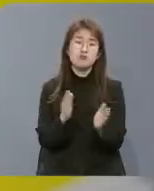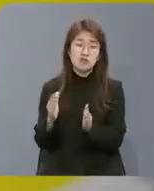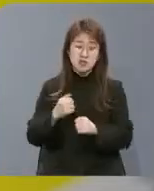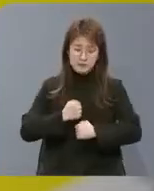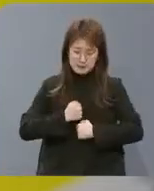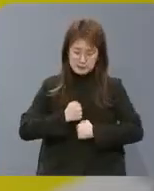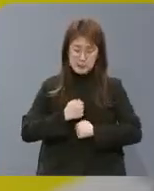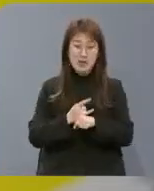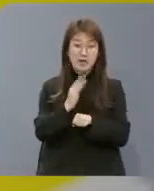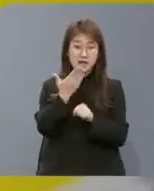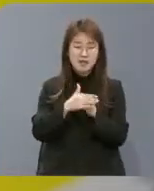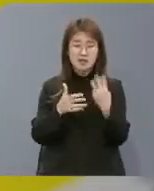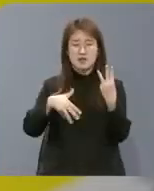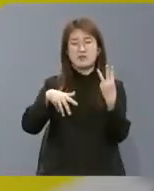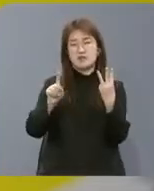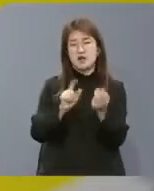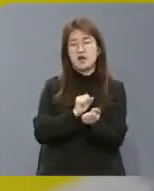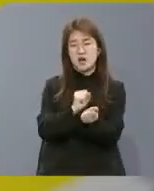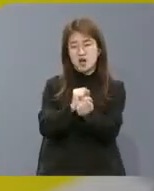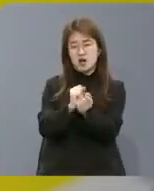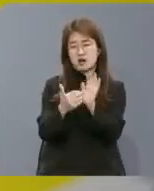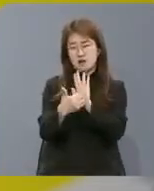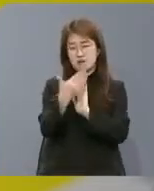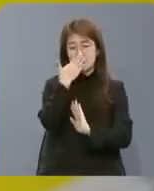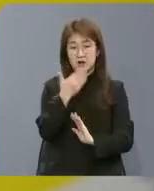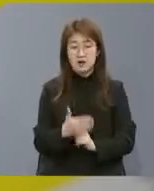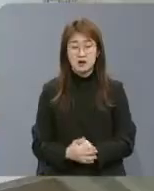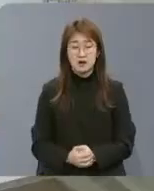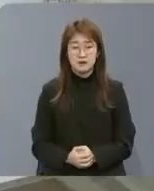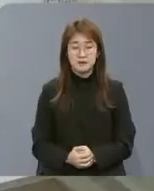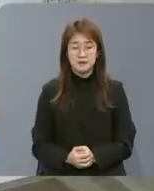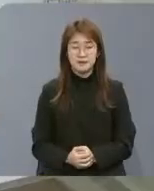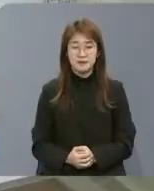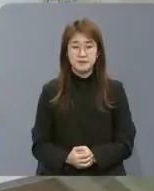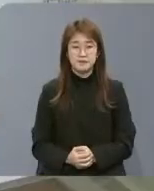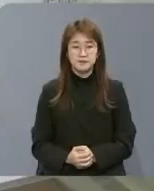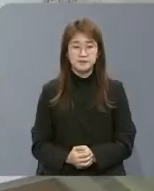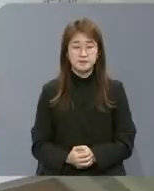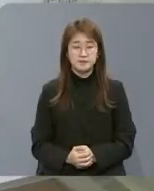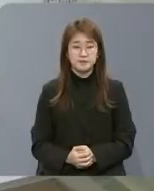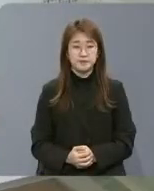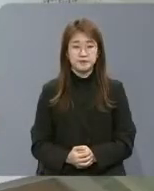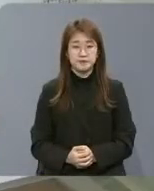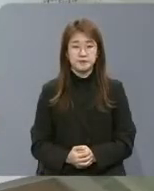도내 3차 유행을 막을 유일한 길입니다. KBS 뉴스 나종훈입니다.